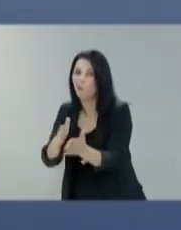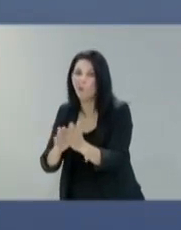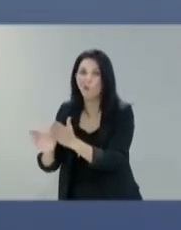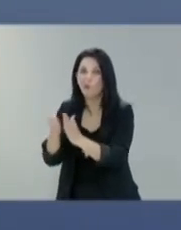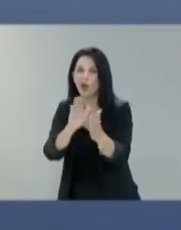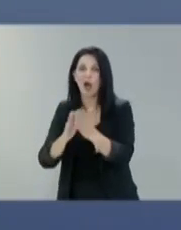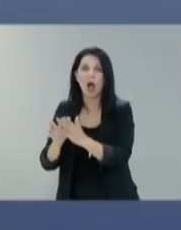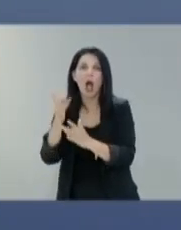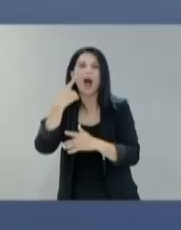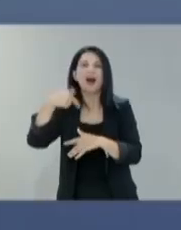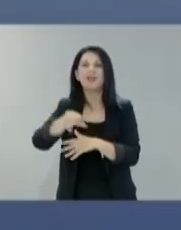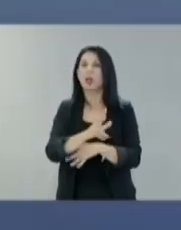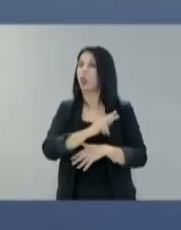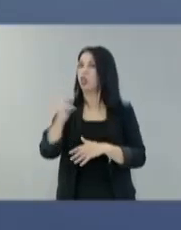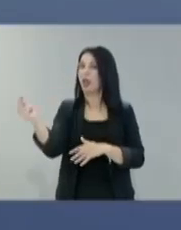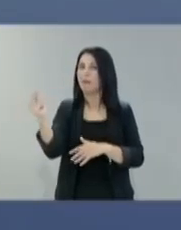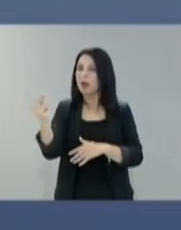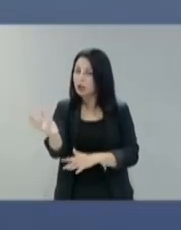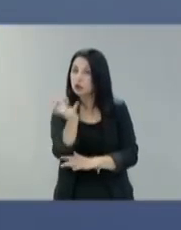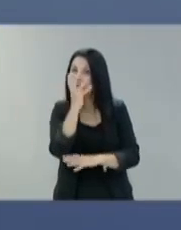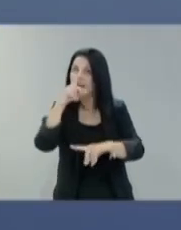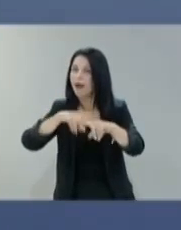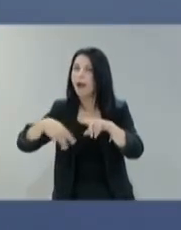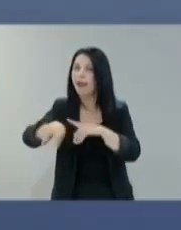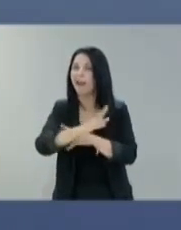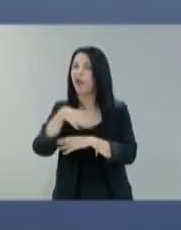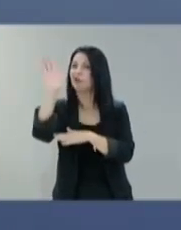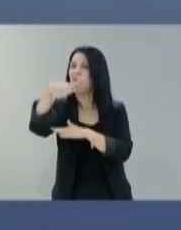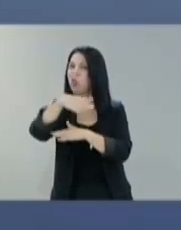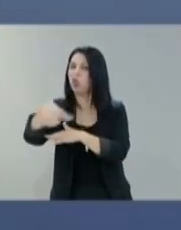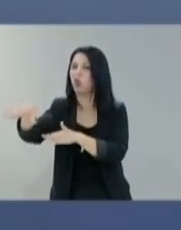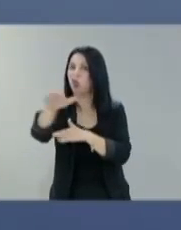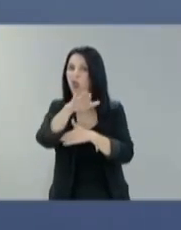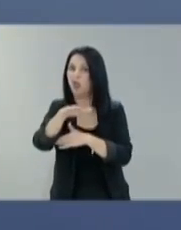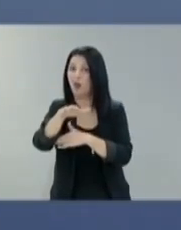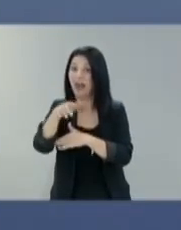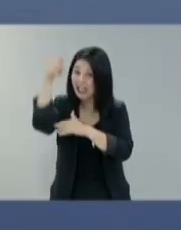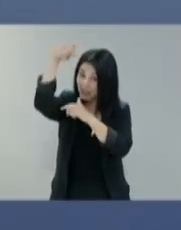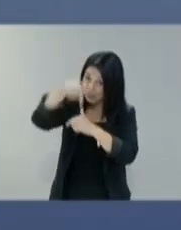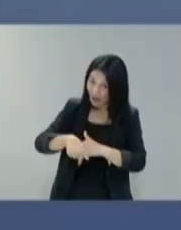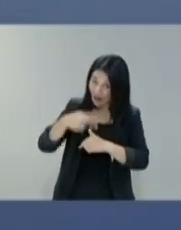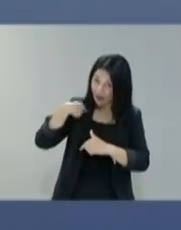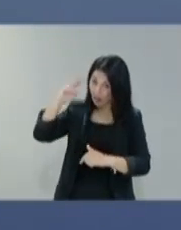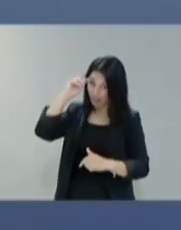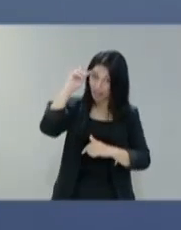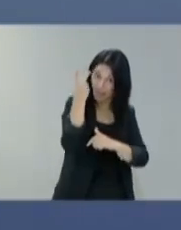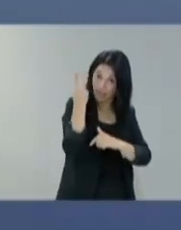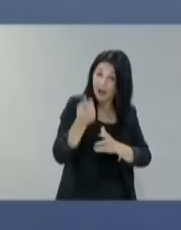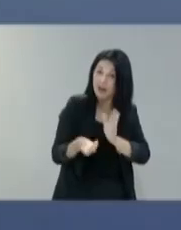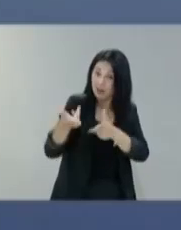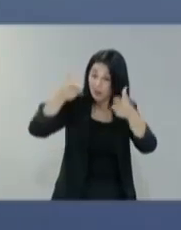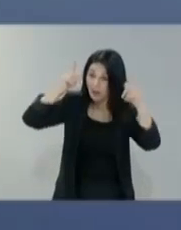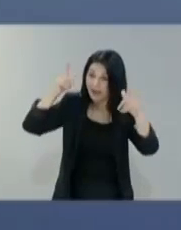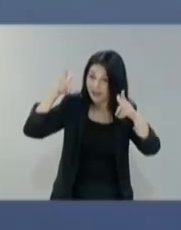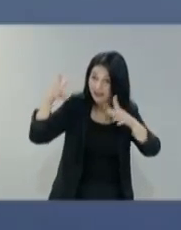καλή εικόνα. Πολύ ωραία. Τώρα σας βλέπουμε πολύ καλύτερα. Και λίγο πιο πάνω, αν μπορείτε να τη βάλετε, ακόμα πιο καλά. Πολύ ωραία.